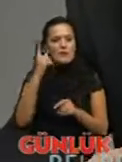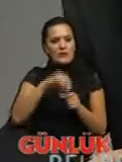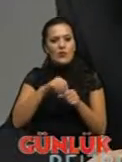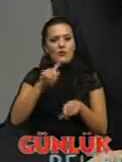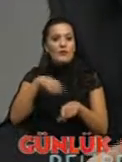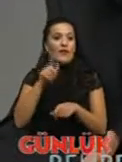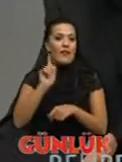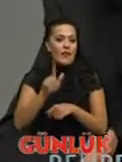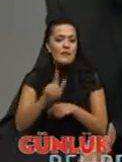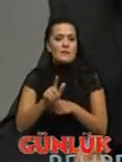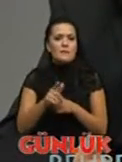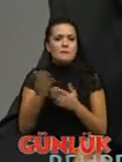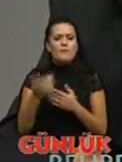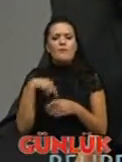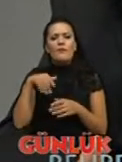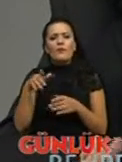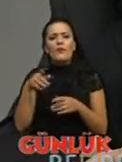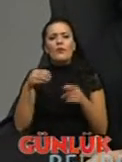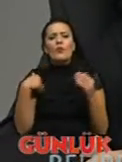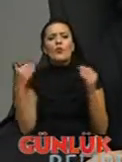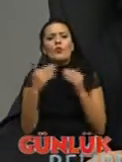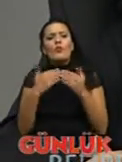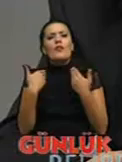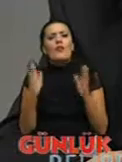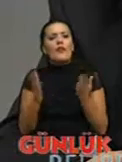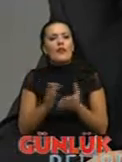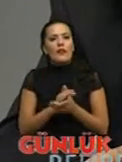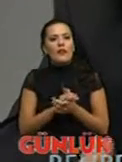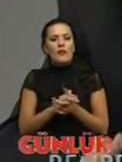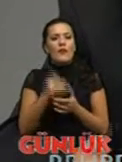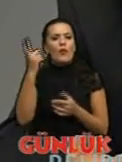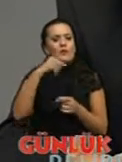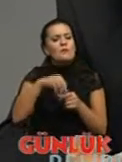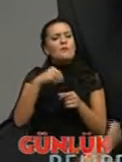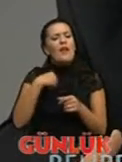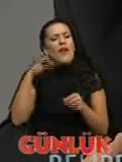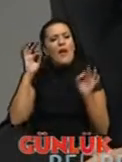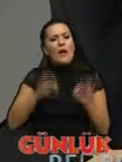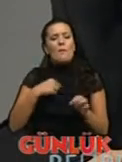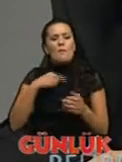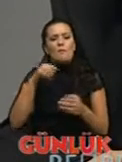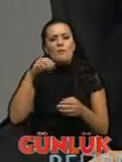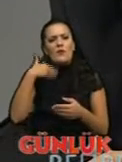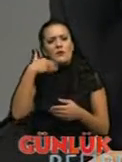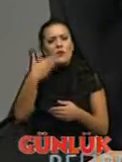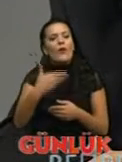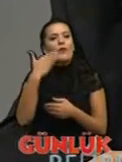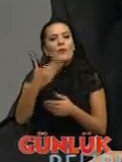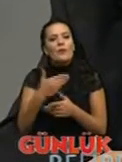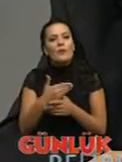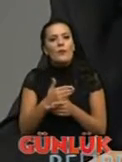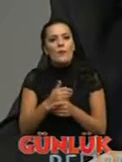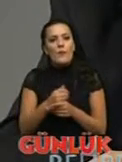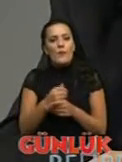süre lazım. Hı hı. Ya şeyler filan uygun değil. Yani onun için ben hep şeyin altını çiziyorum.